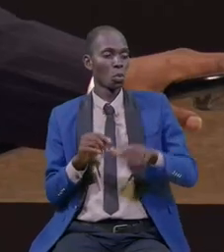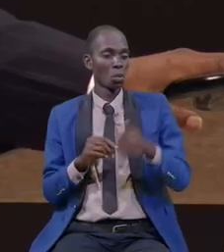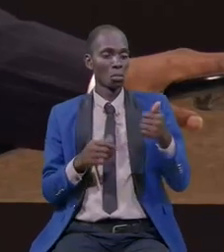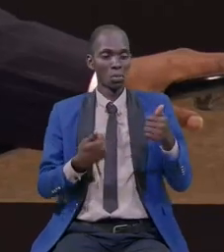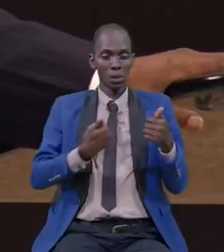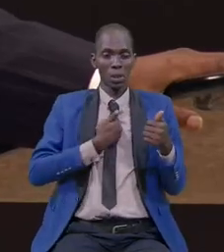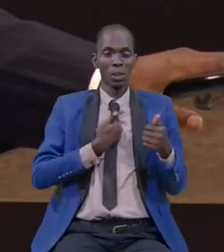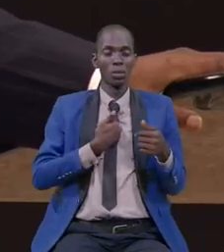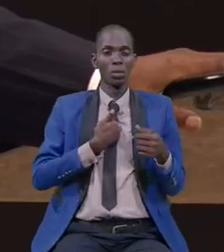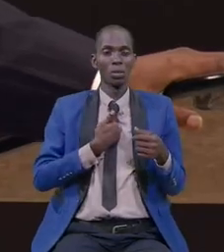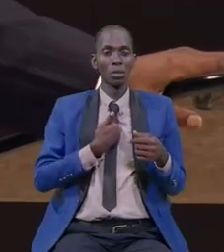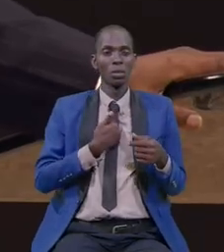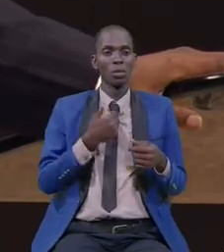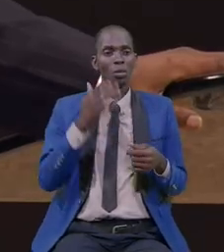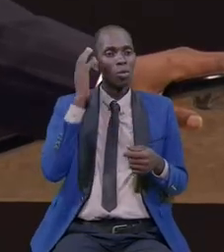aux